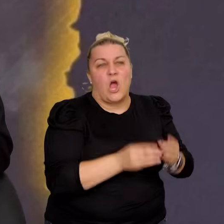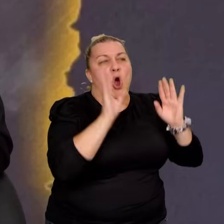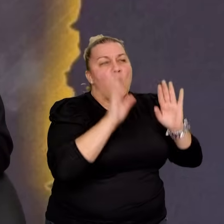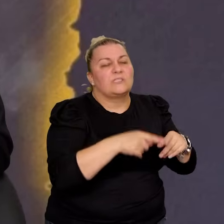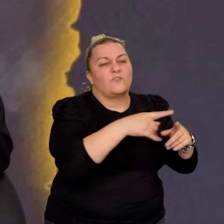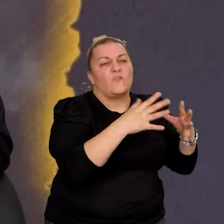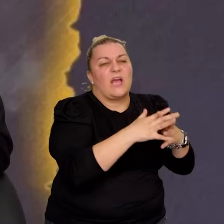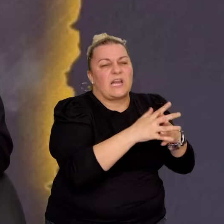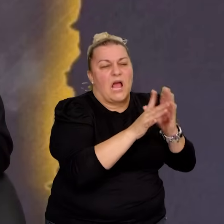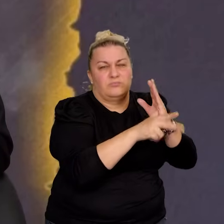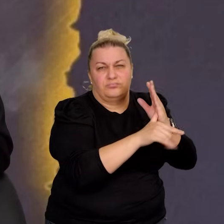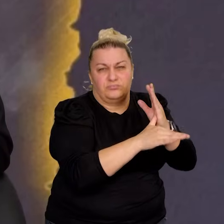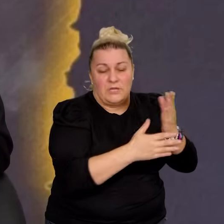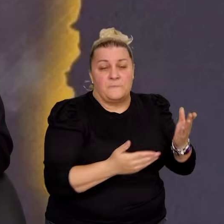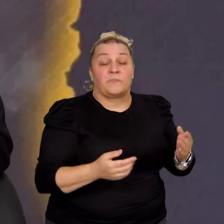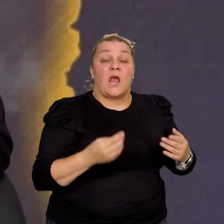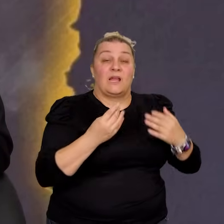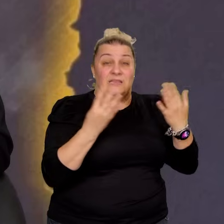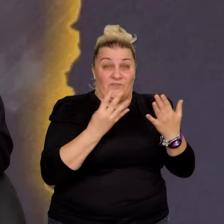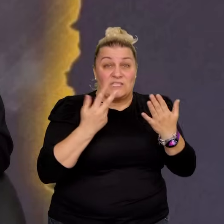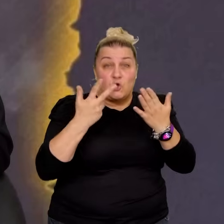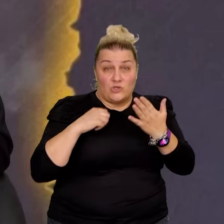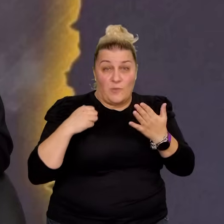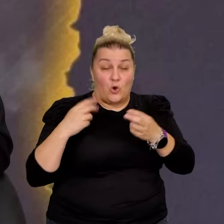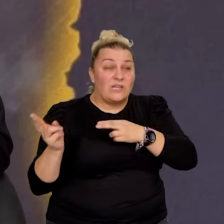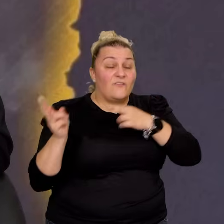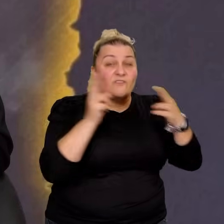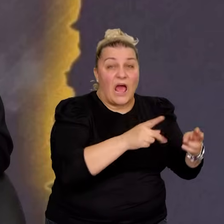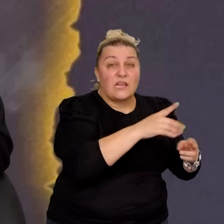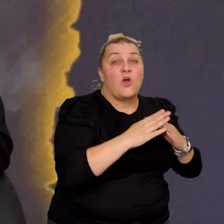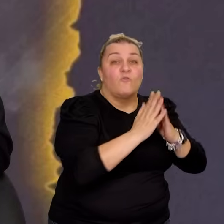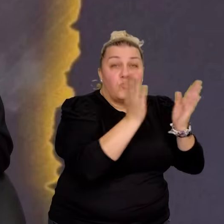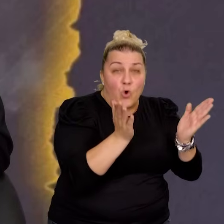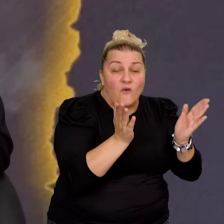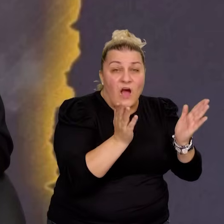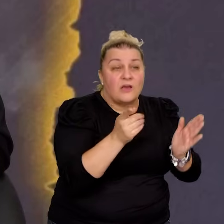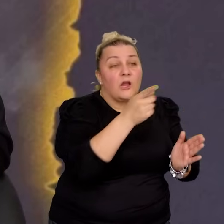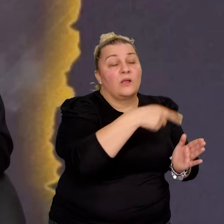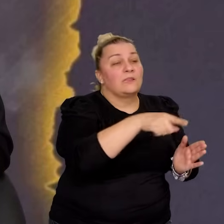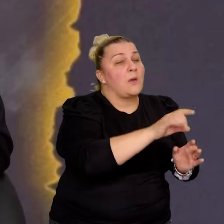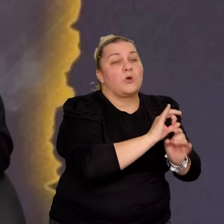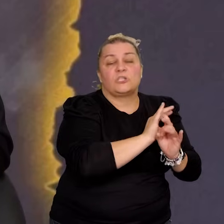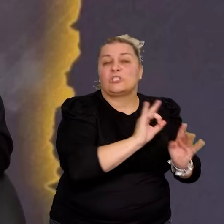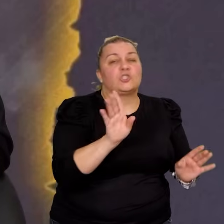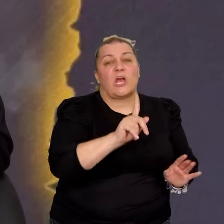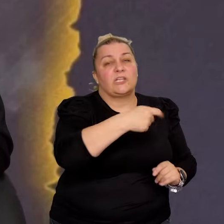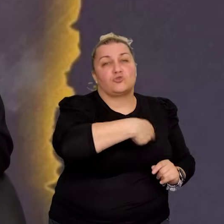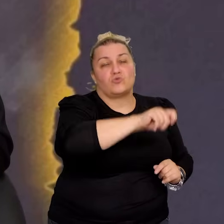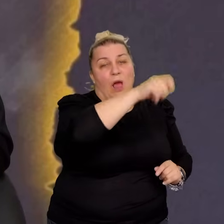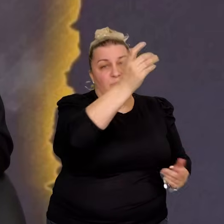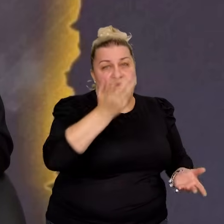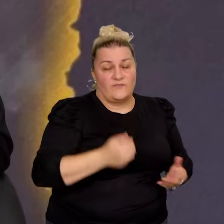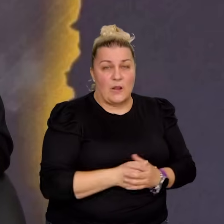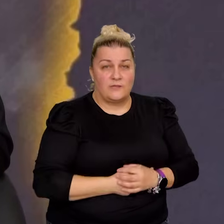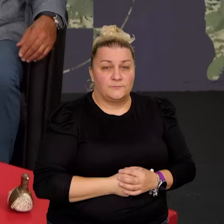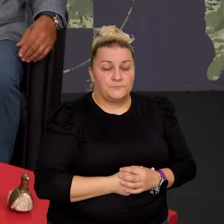kao takvih. I povratkom 98. godine u Vukovaru, doslovce oni tamo nisu ni jednu ciglu sazidali ni